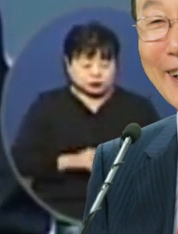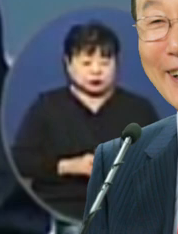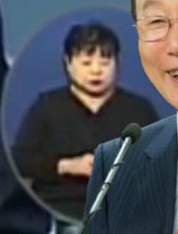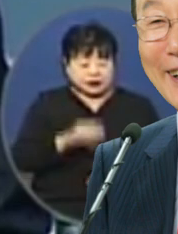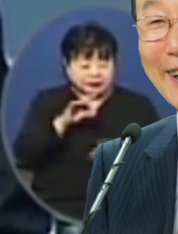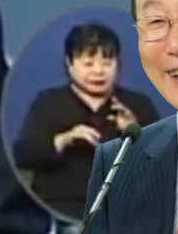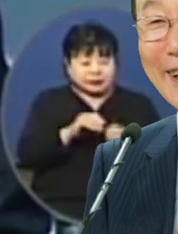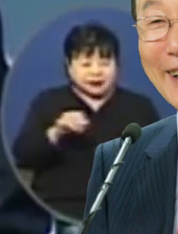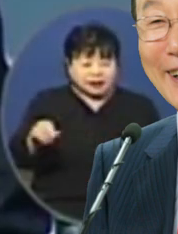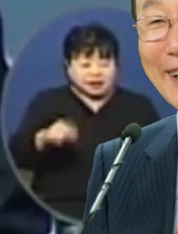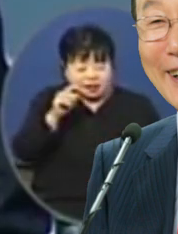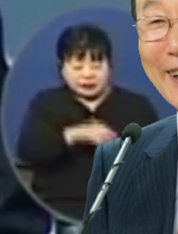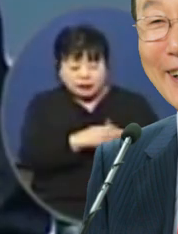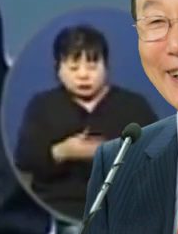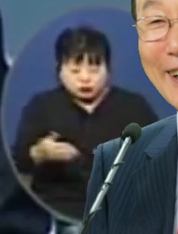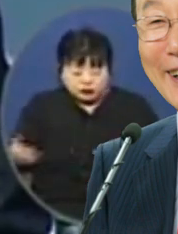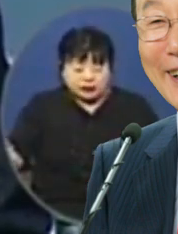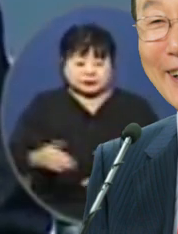땅에 냇물이라,